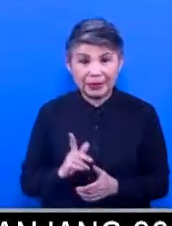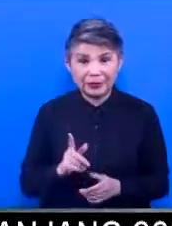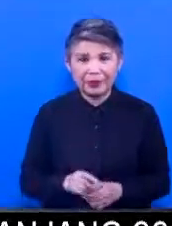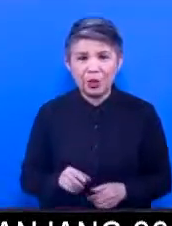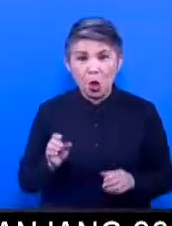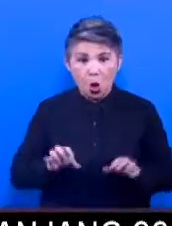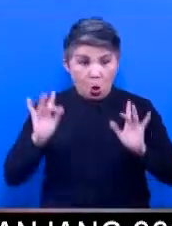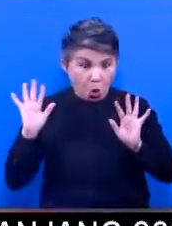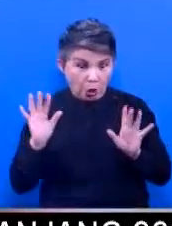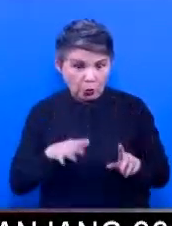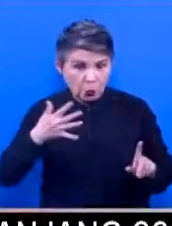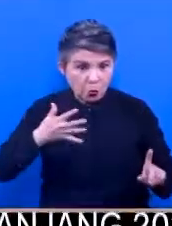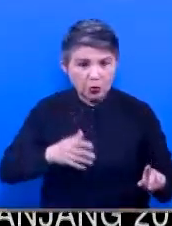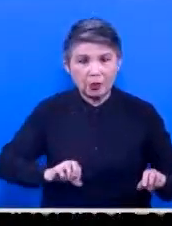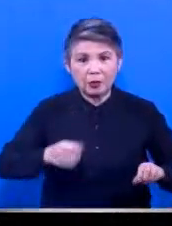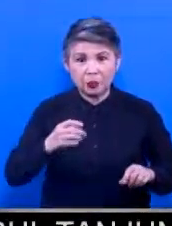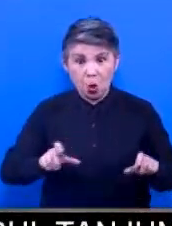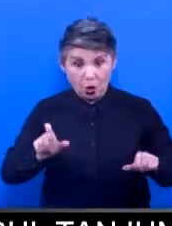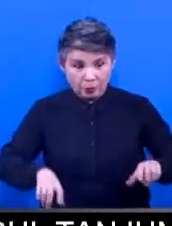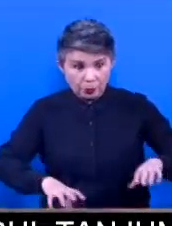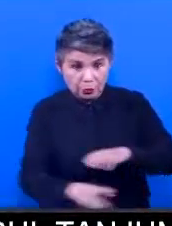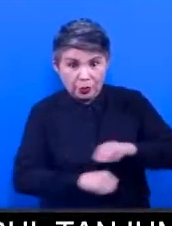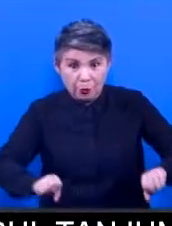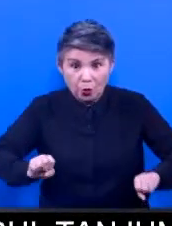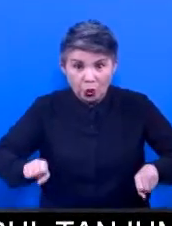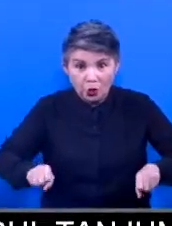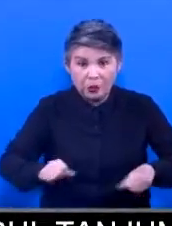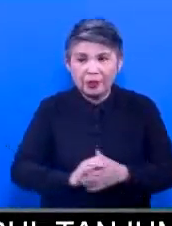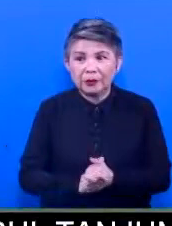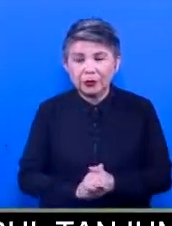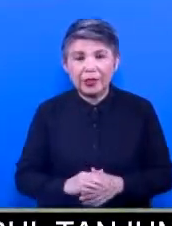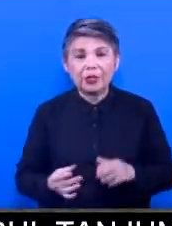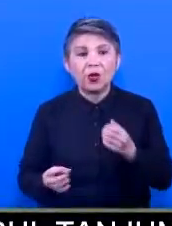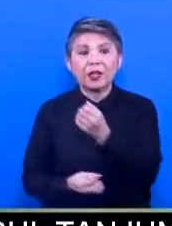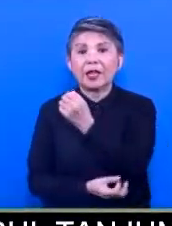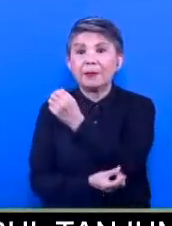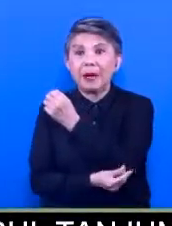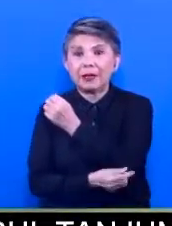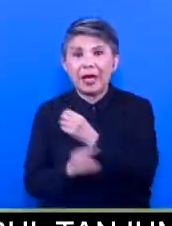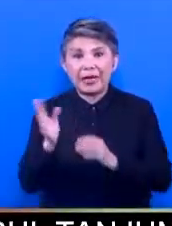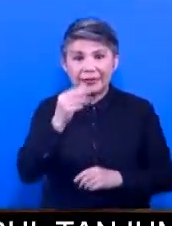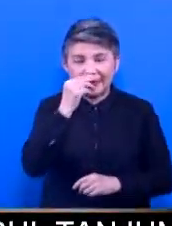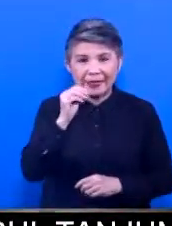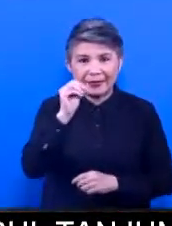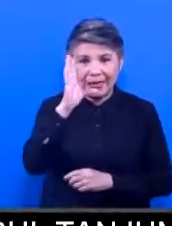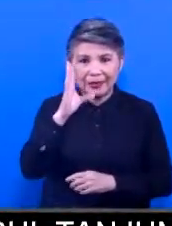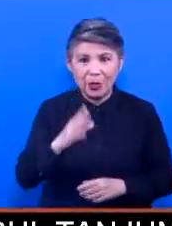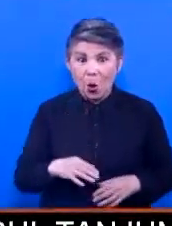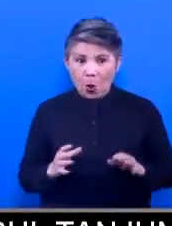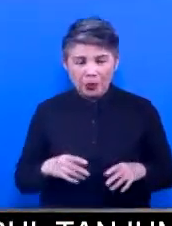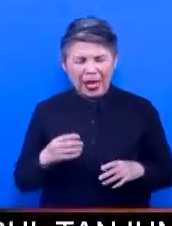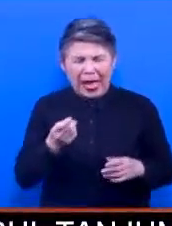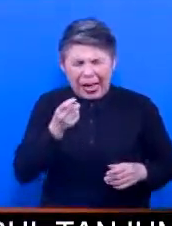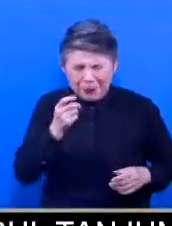Aksi warga mengejar seorang pencuri sepeda motor ini terjadi di Desa Sendang Asri, Rembang, Jawa Tengah, Senin siang. Tersangka yang tertangkap nyaris